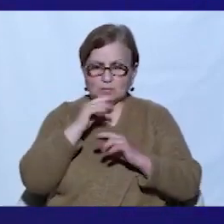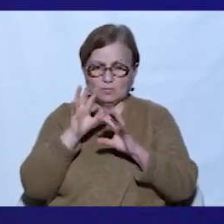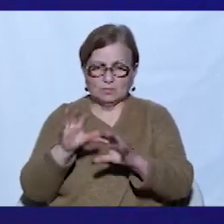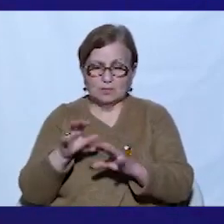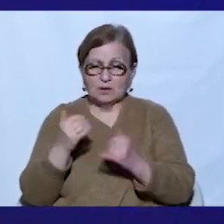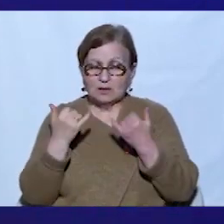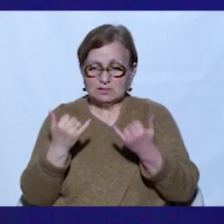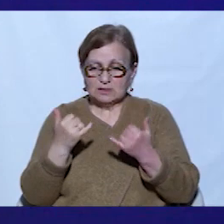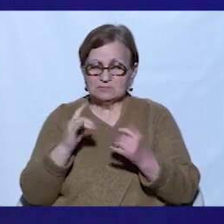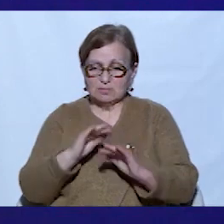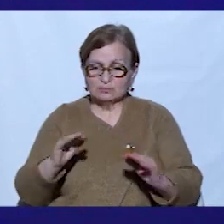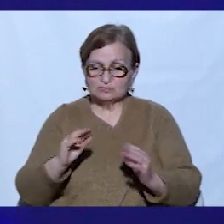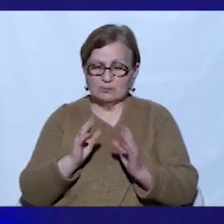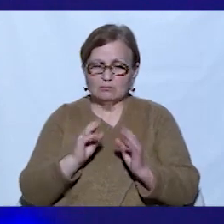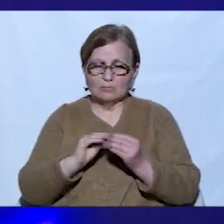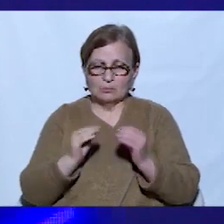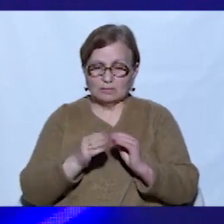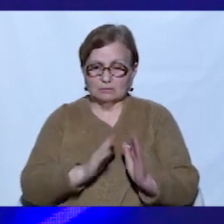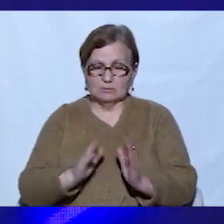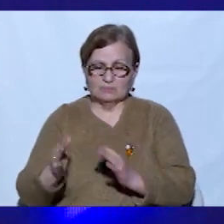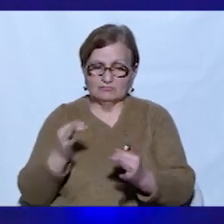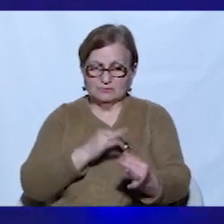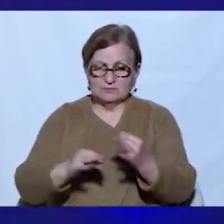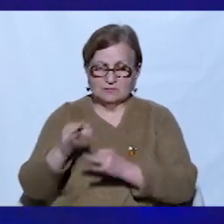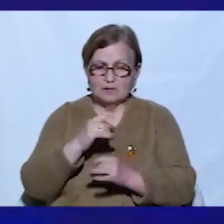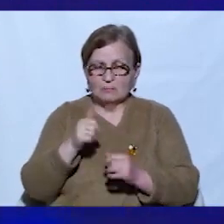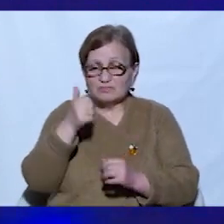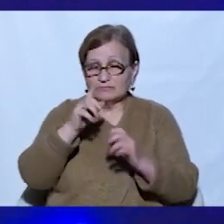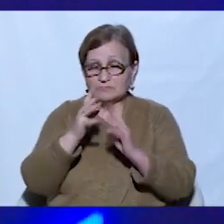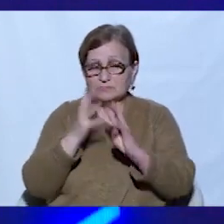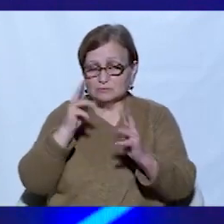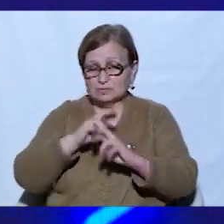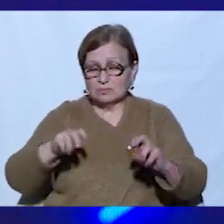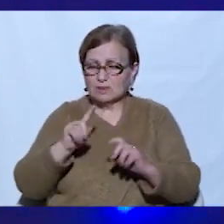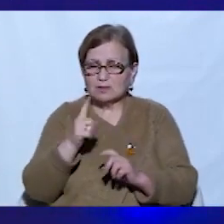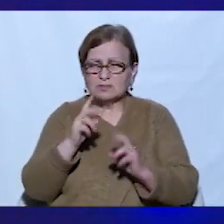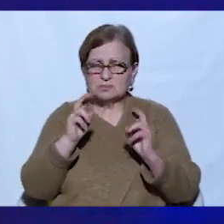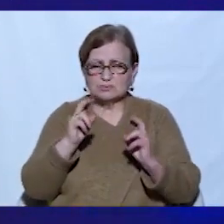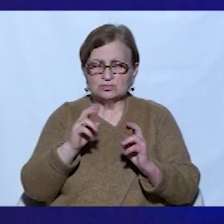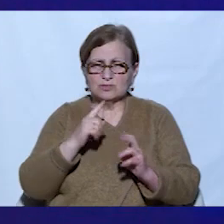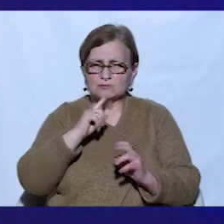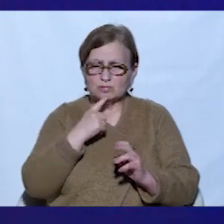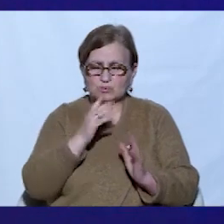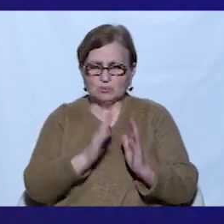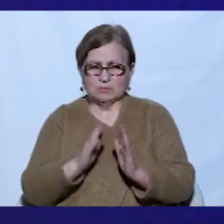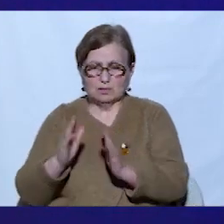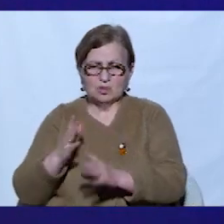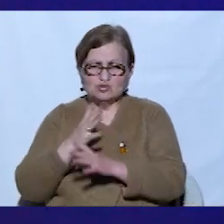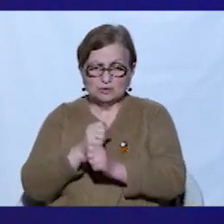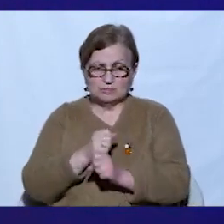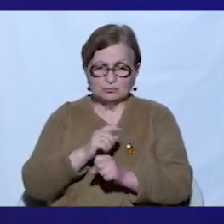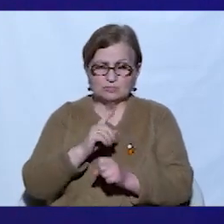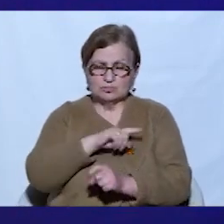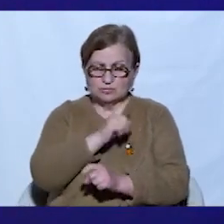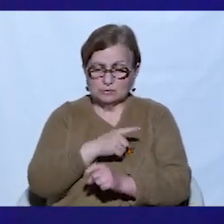დღეს ბავშვთა პრობლემურ ქცევაზე ვისაუბრებთ. პირველ რიგში გავარკვევთ, თუ რას გულისხმობს რთული პრობლემური ქცევა ტიპური და შეზღუდული შესაძლებლობის